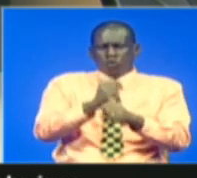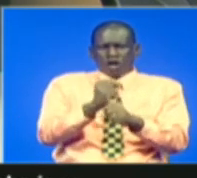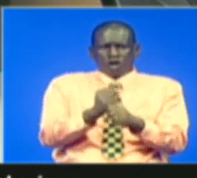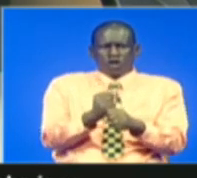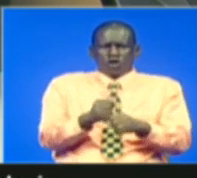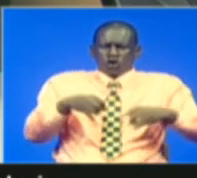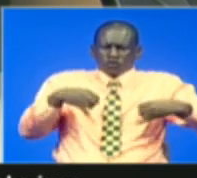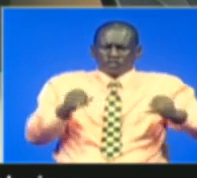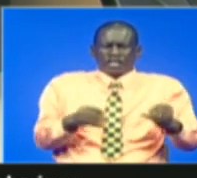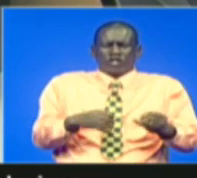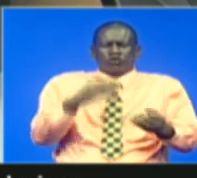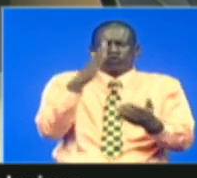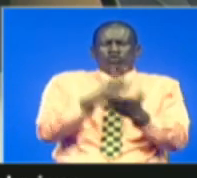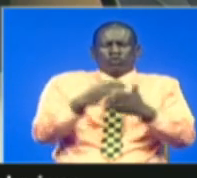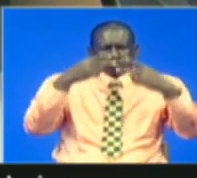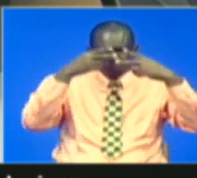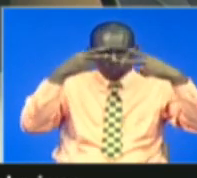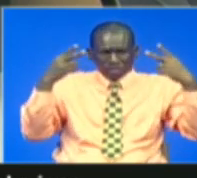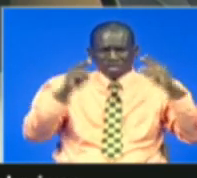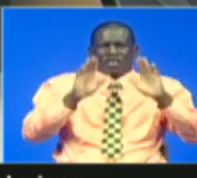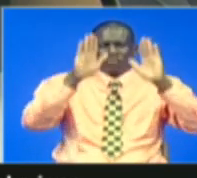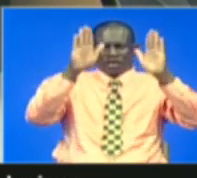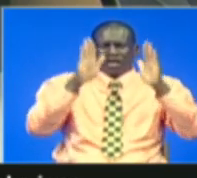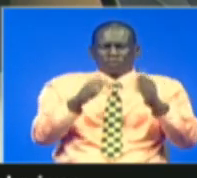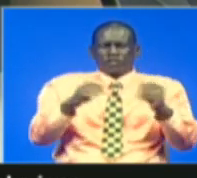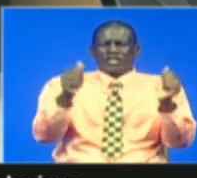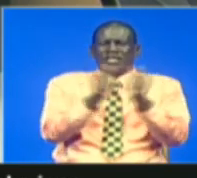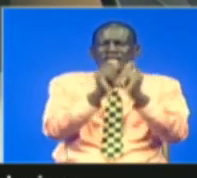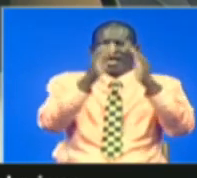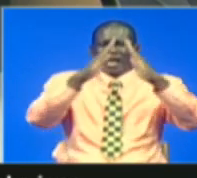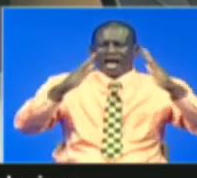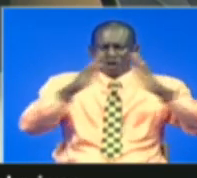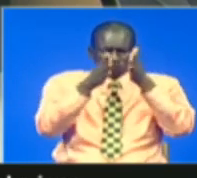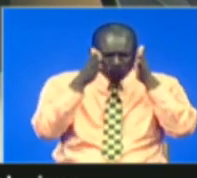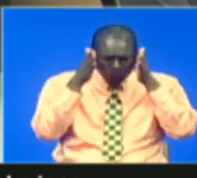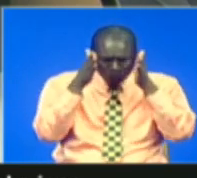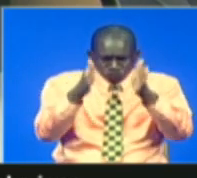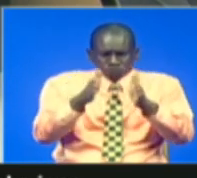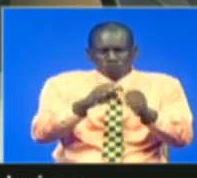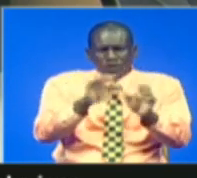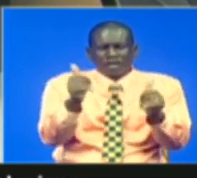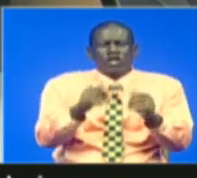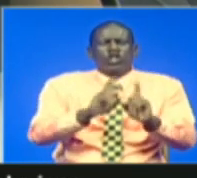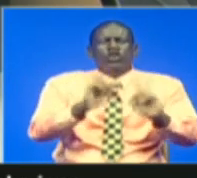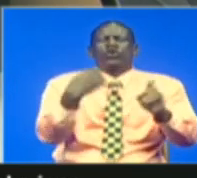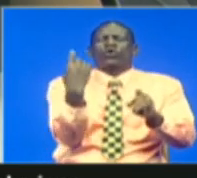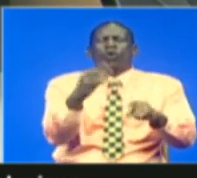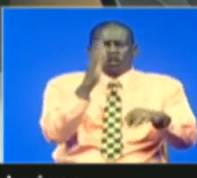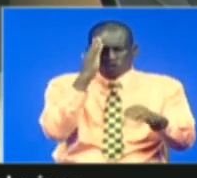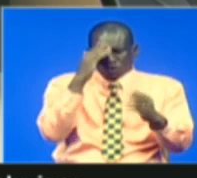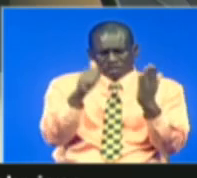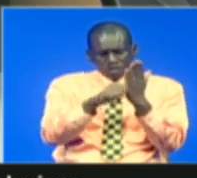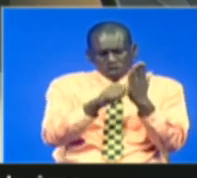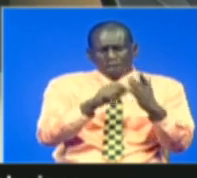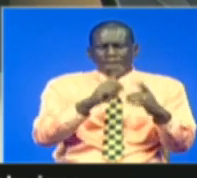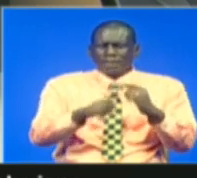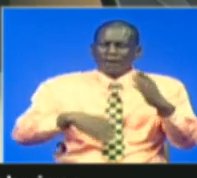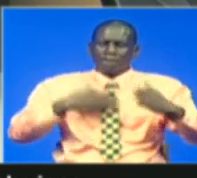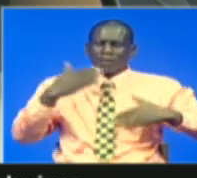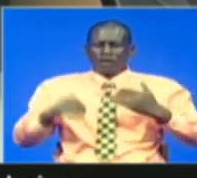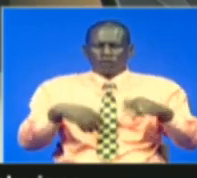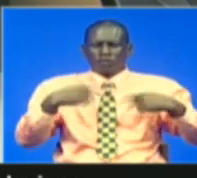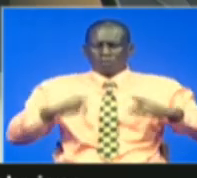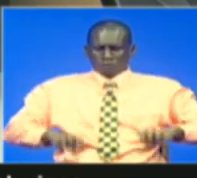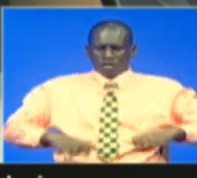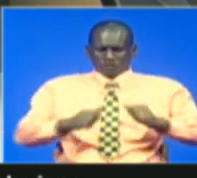na magaidi. Cha msingi ni kutilia nyumba 10 manane, sio kujuana tu majina, ila hali mienendo ya mnaoishi nao. Na tazama